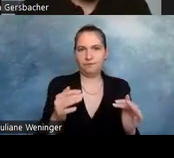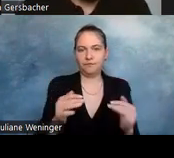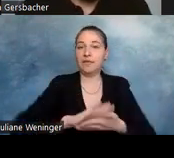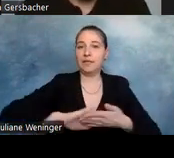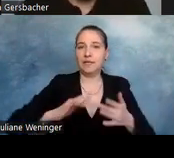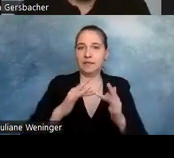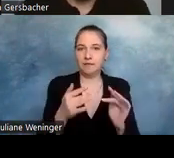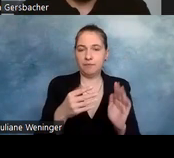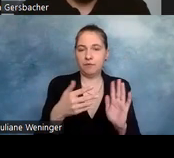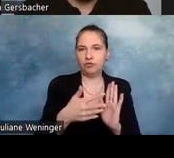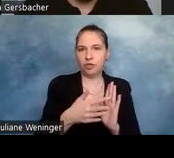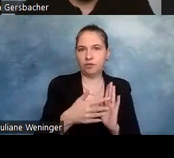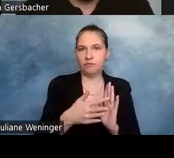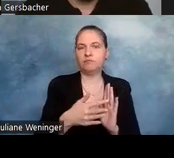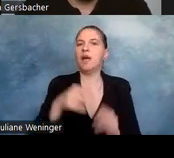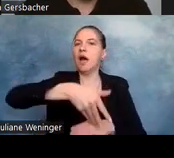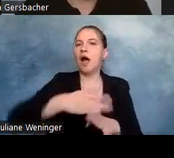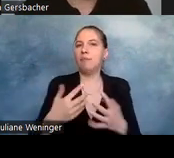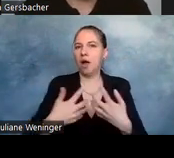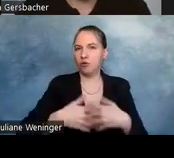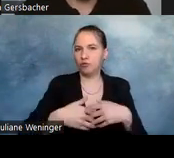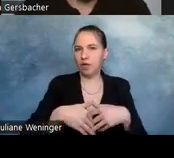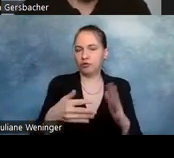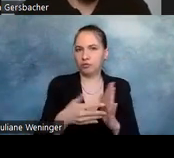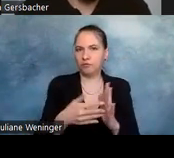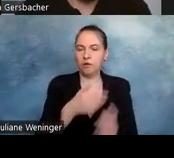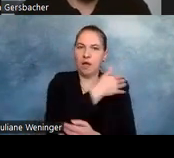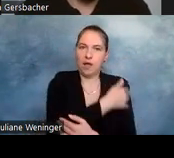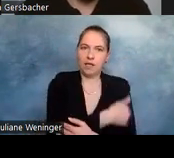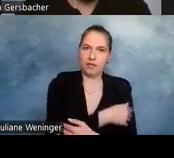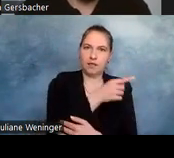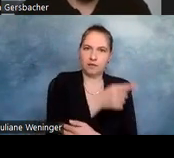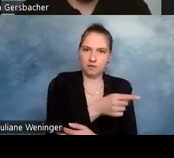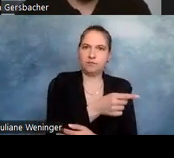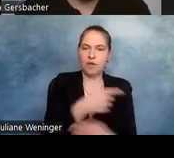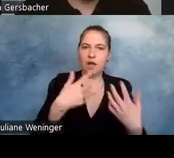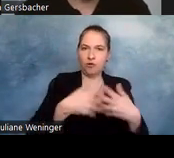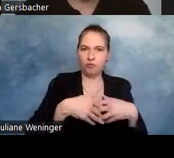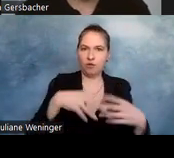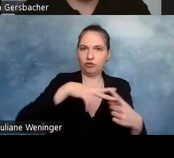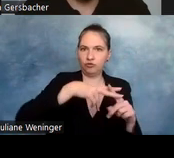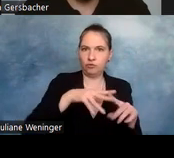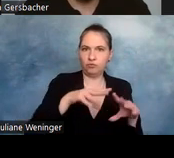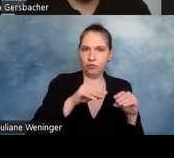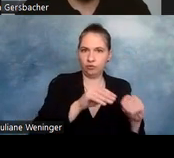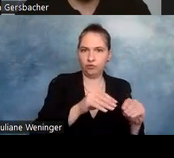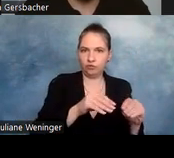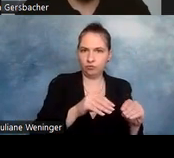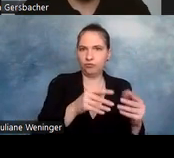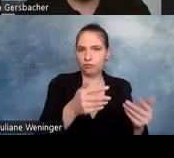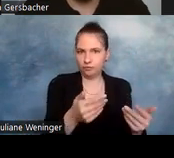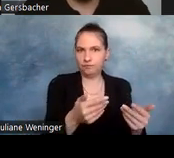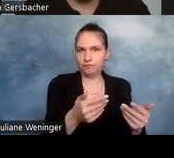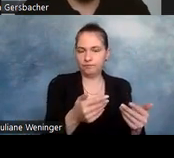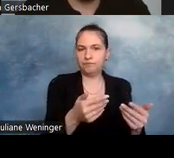selbst war der Gedanke eben, es ist eine halbautomatische Prüfung. Das heißt, zu einem Teil setzen wir automatische Tools an. Das sind in der Regel Browser-Erweiterungen, die